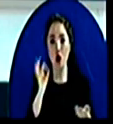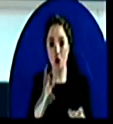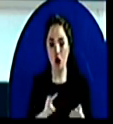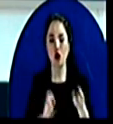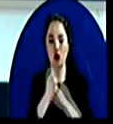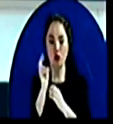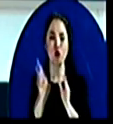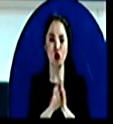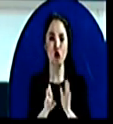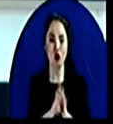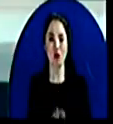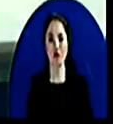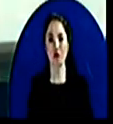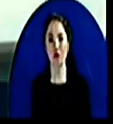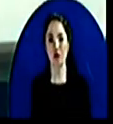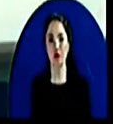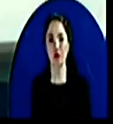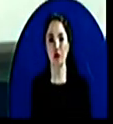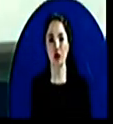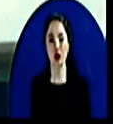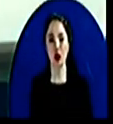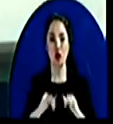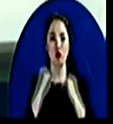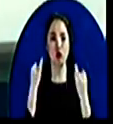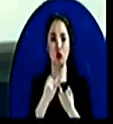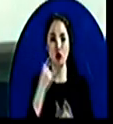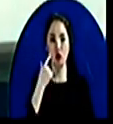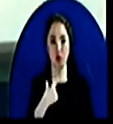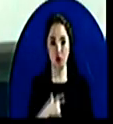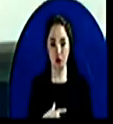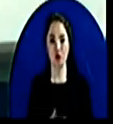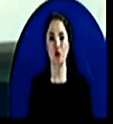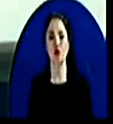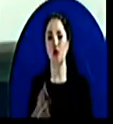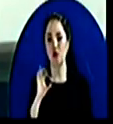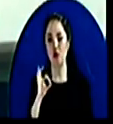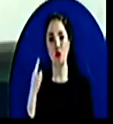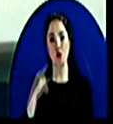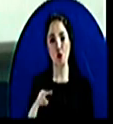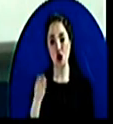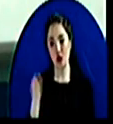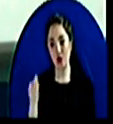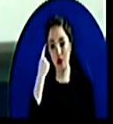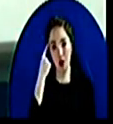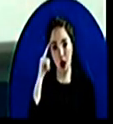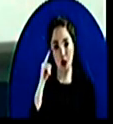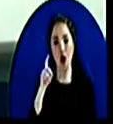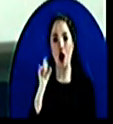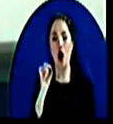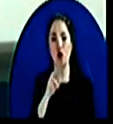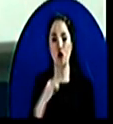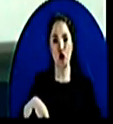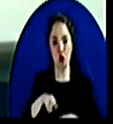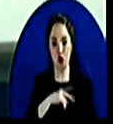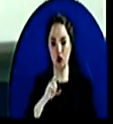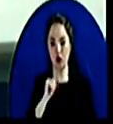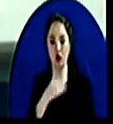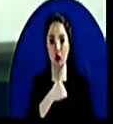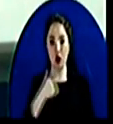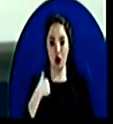хэрэгжих боломжтой болох юм а. Улсын хурлын гишүүн болд гишүүний санаачлагаар хаан уул дүүргийн тамгын газартай